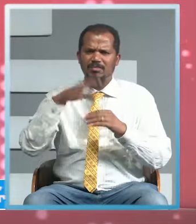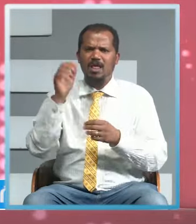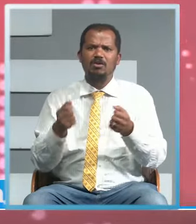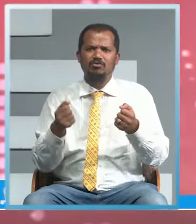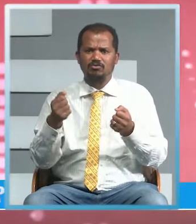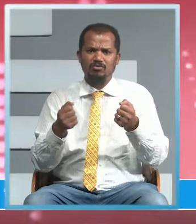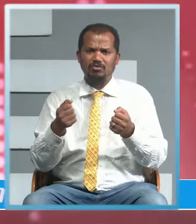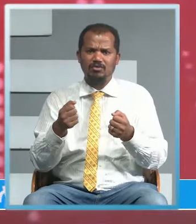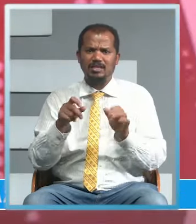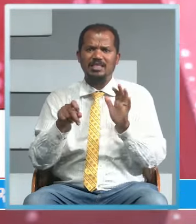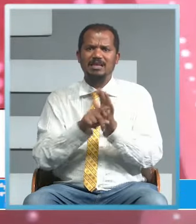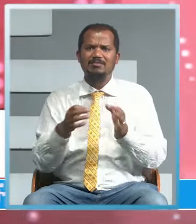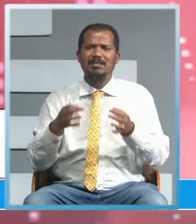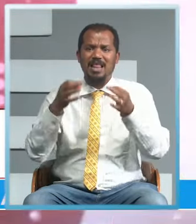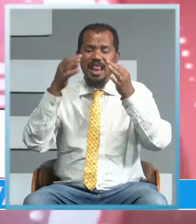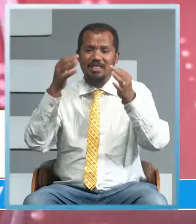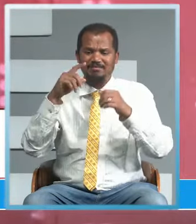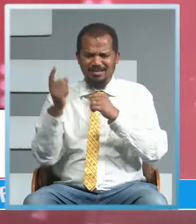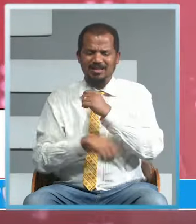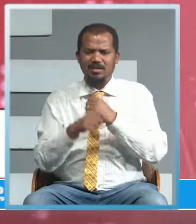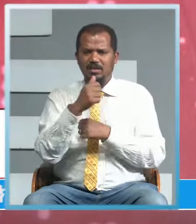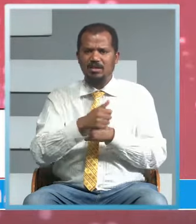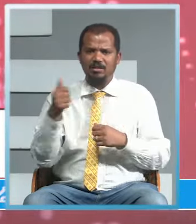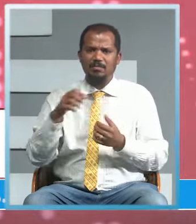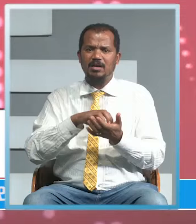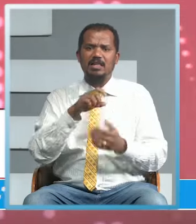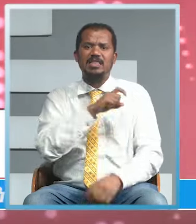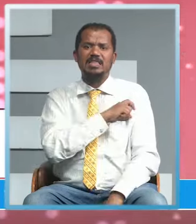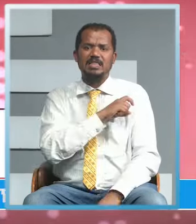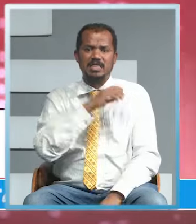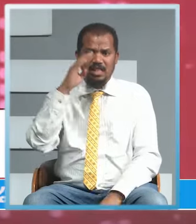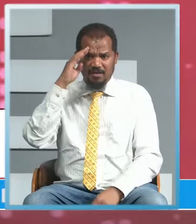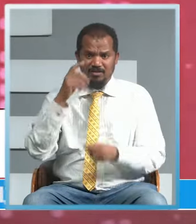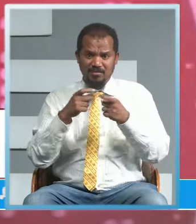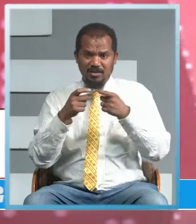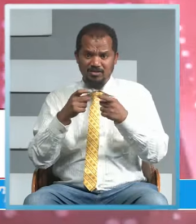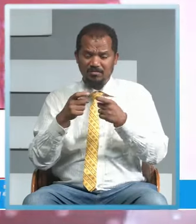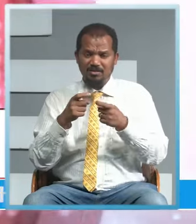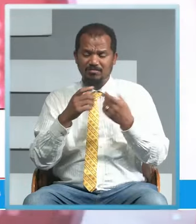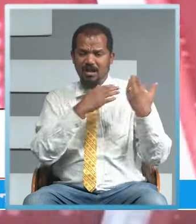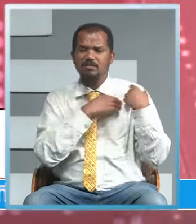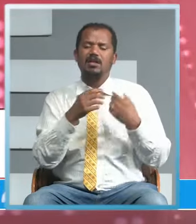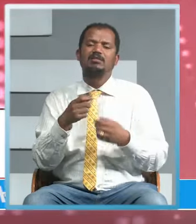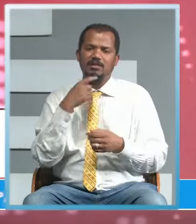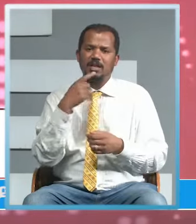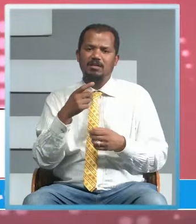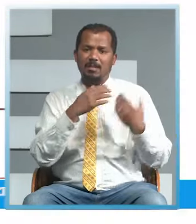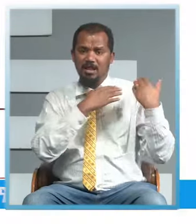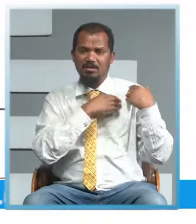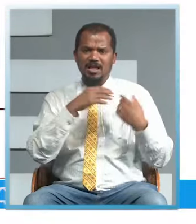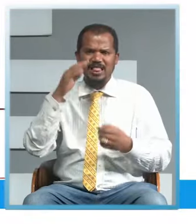ከ15,000 በላይ አሽከርካሪዎች በደንብ መተላለፍ መቀጣታቸውን የአዲስ አበባ ከተማ ትራፊክ ማኔጅመንት ባለስልጣን